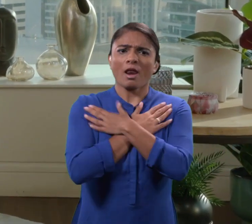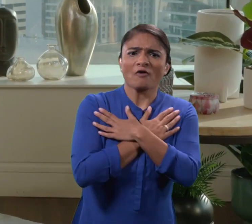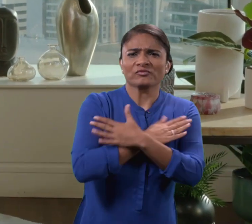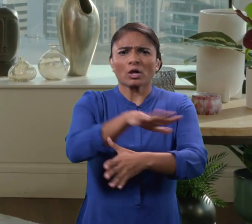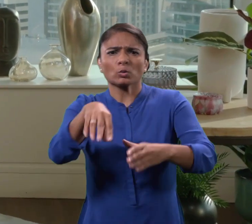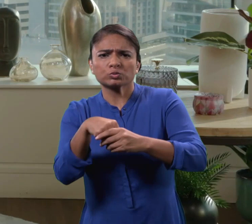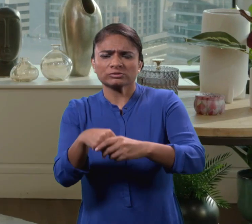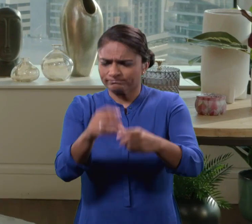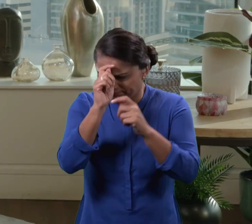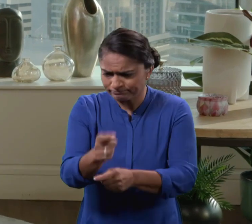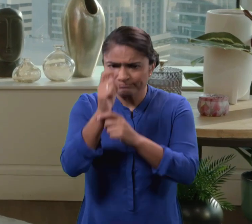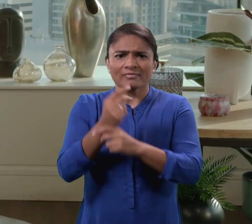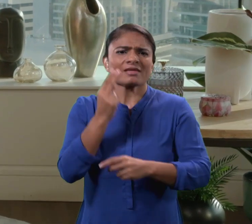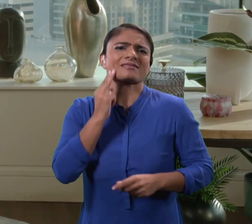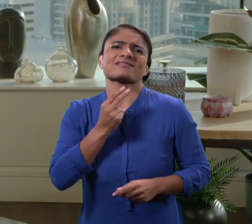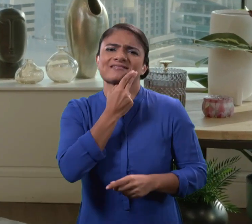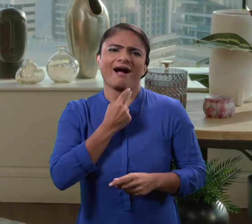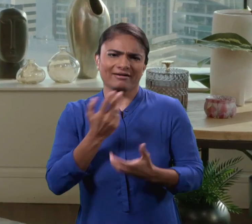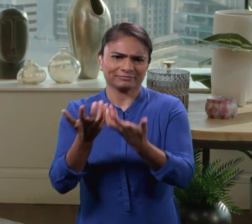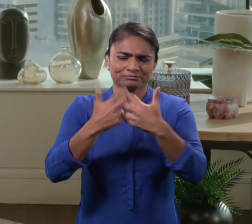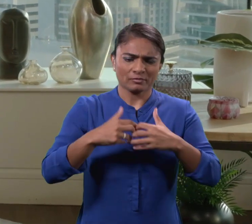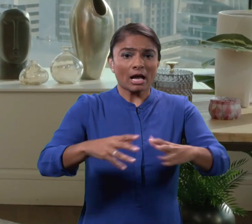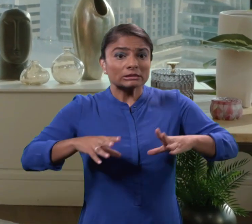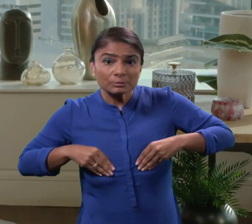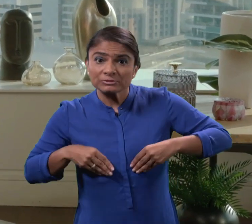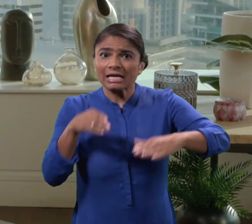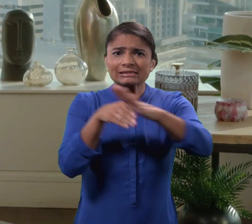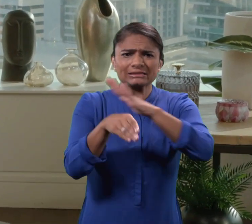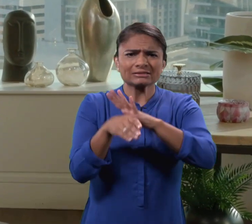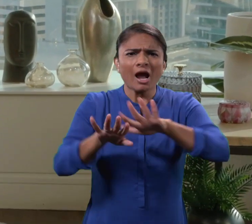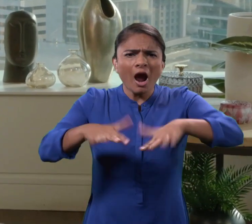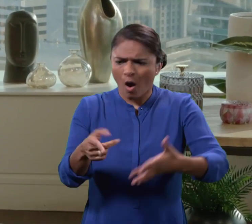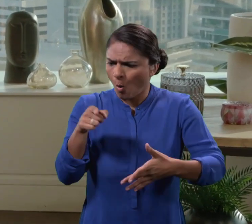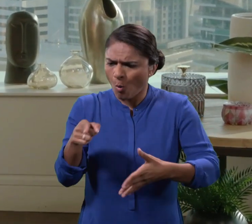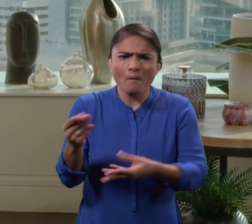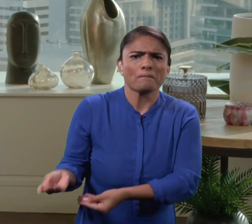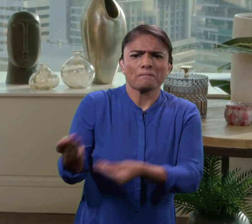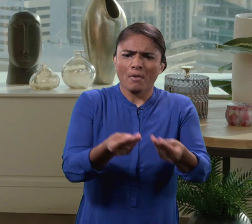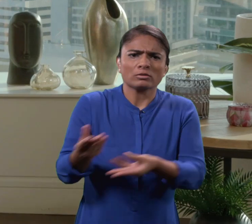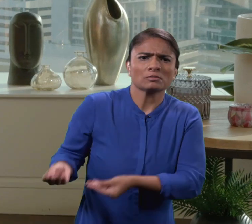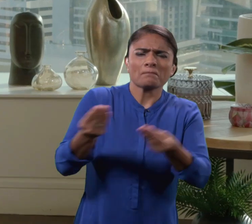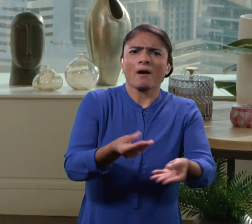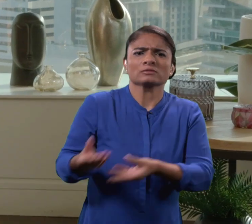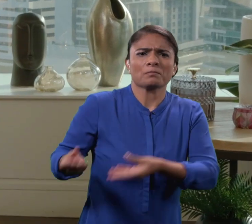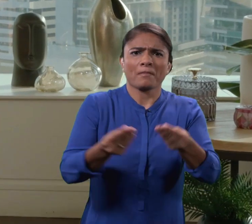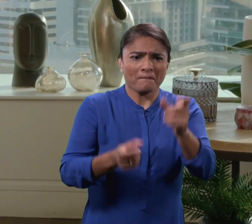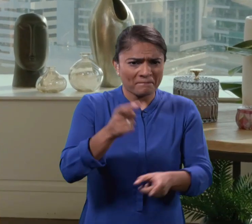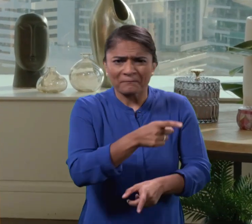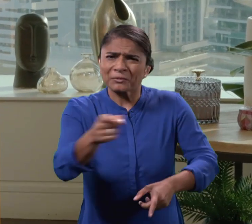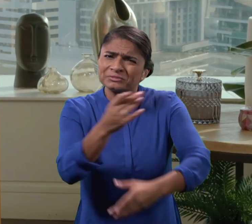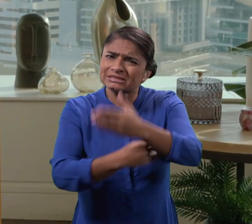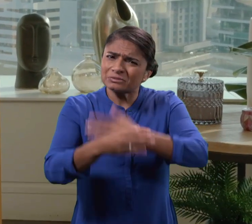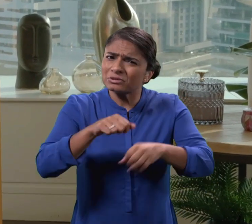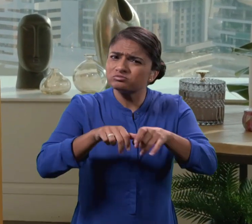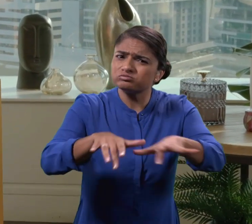fokus op insluiting, liefde, vriendelikheid, aanvaarding, toeganklikheid en hoe dit alles oorgedra kan word aan persone